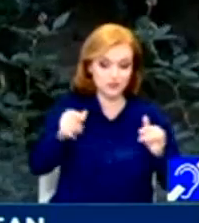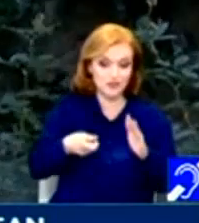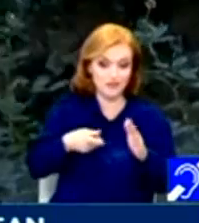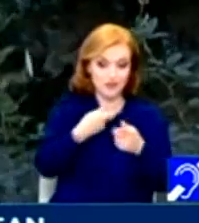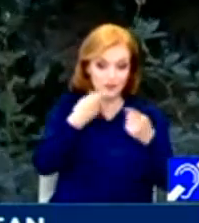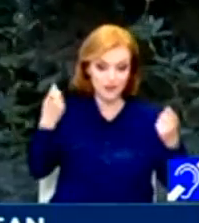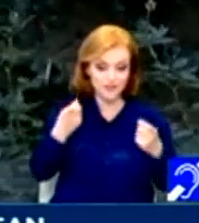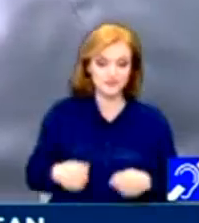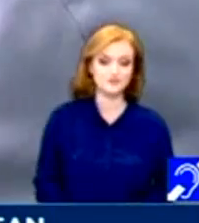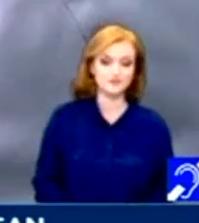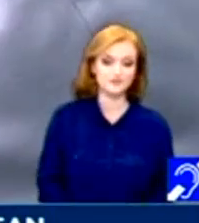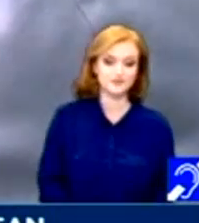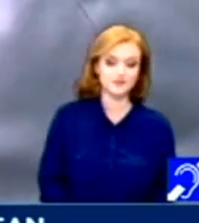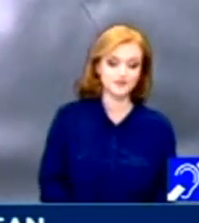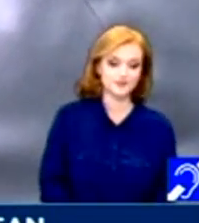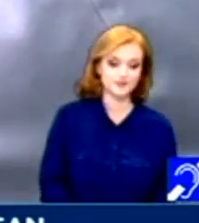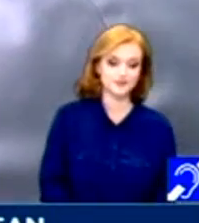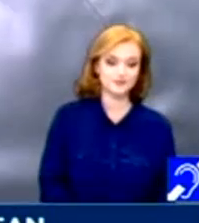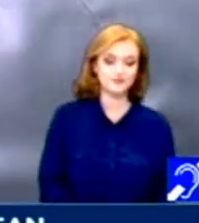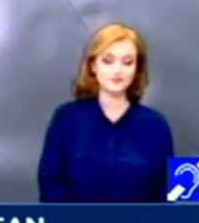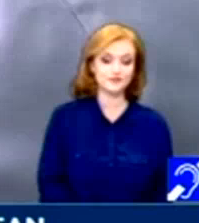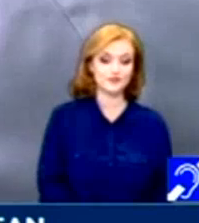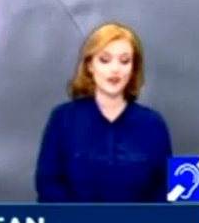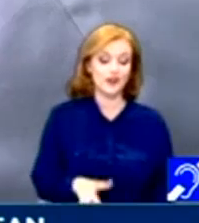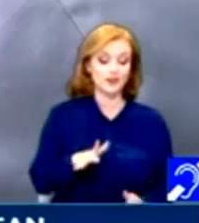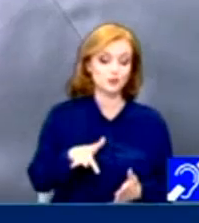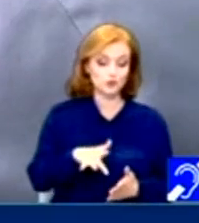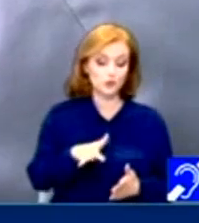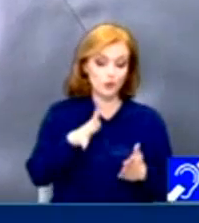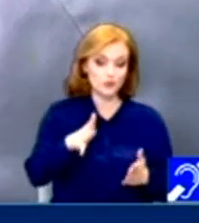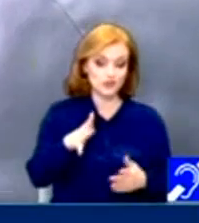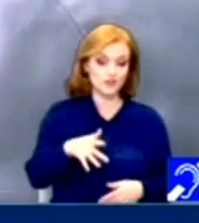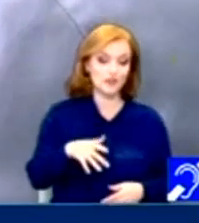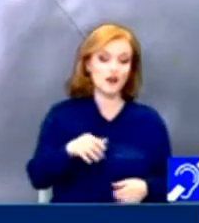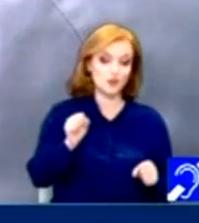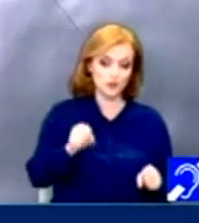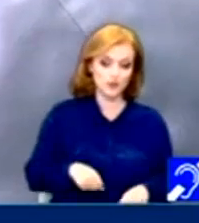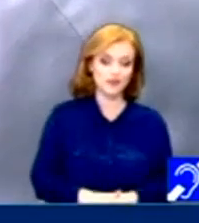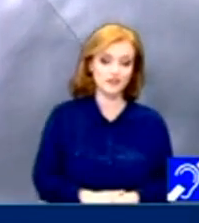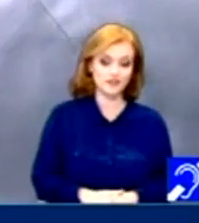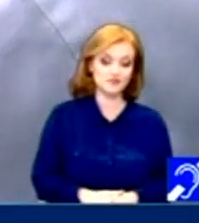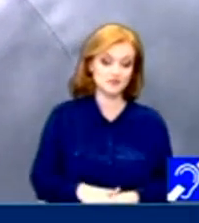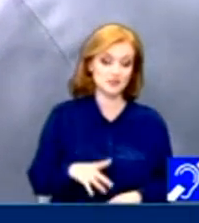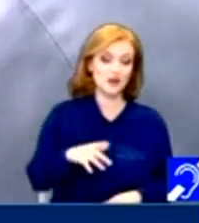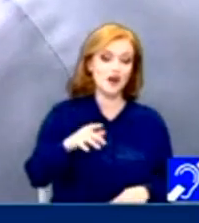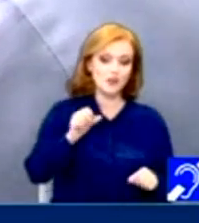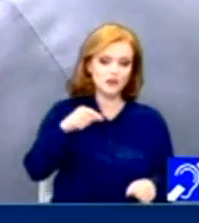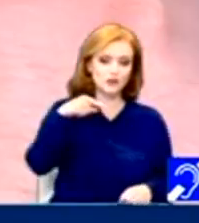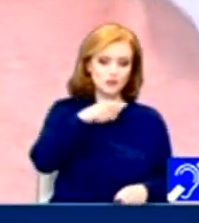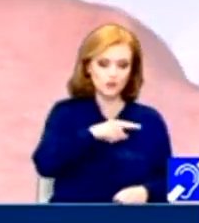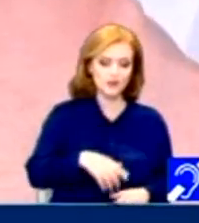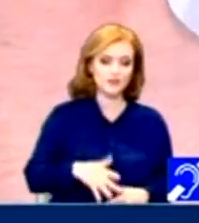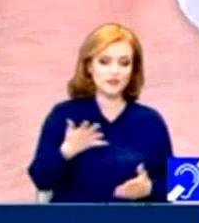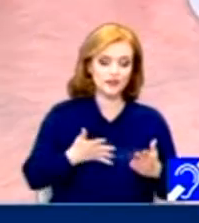turismul receptor. Capacitatea turismului medical din Republica Moldova ar putea reanima și mai mult economia țării dacă autoritățile